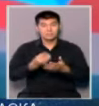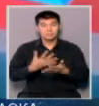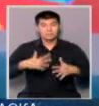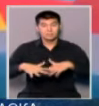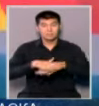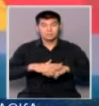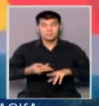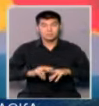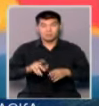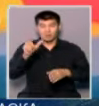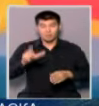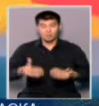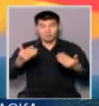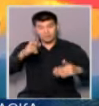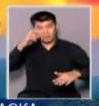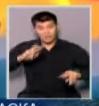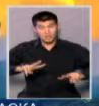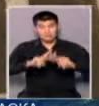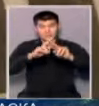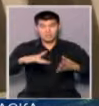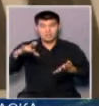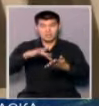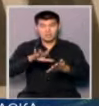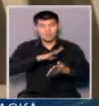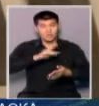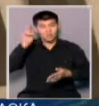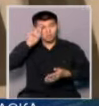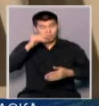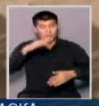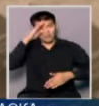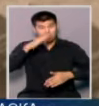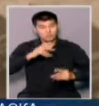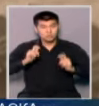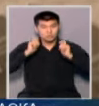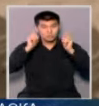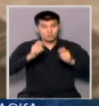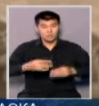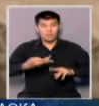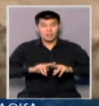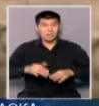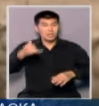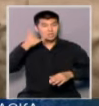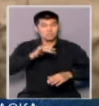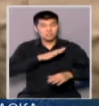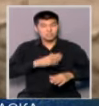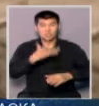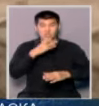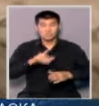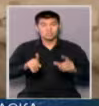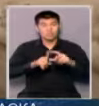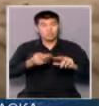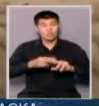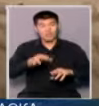қанық. Ол бүгінде ел ордасы Нұрсұлтанда жүрсе де, әкесінің туған күні деп хабарласқан бізге жылы жауап